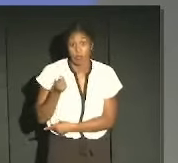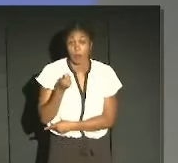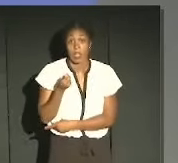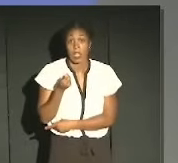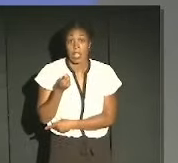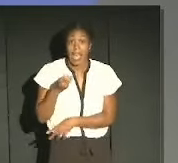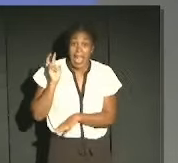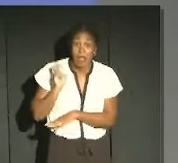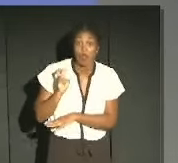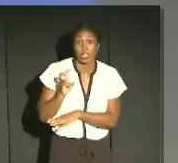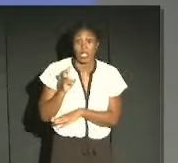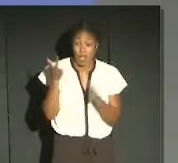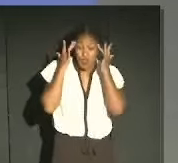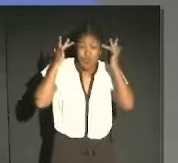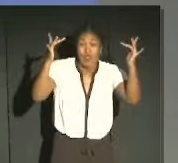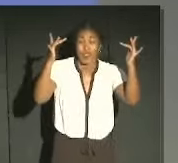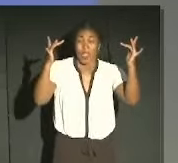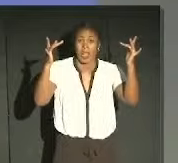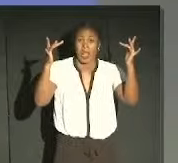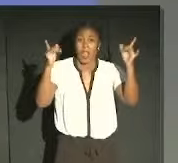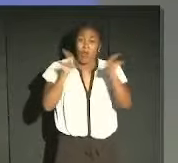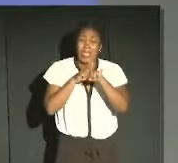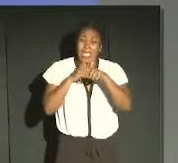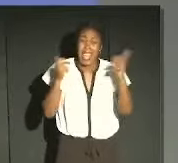écologique culturel